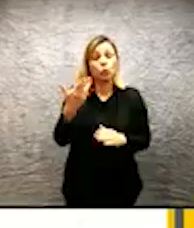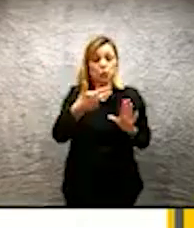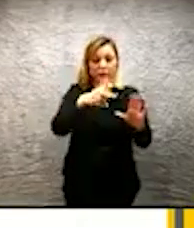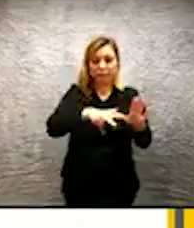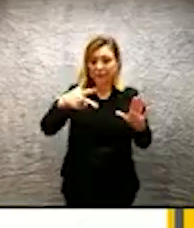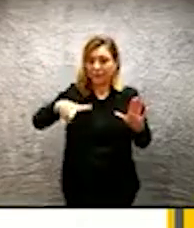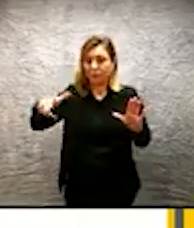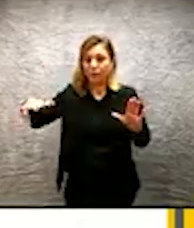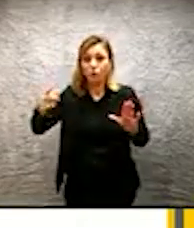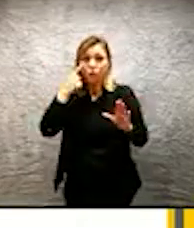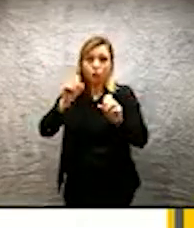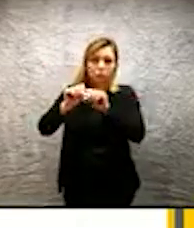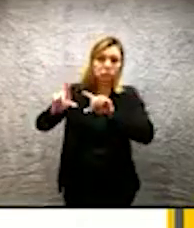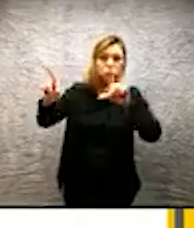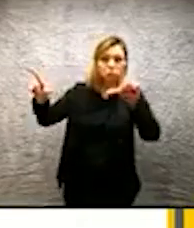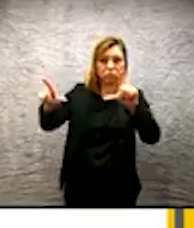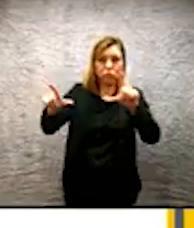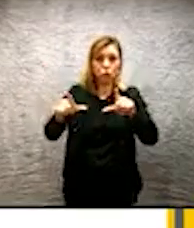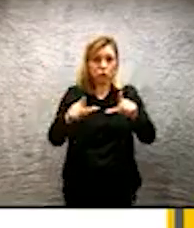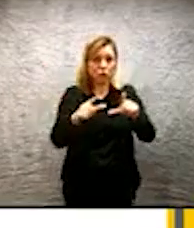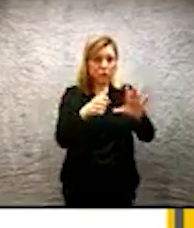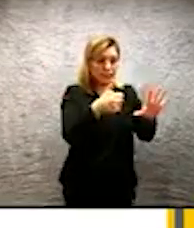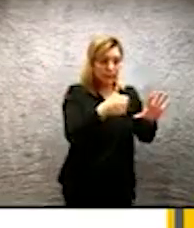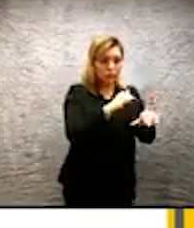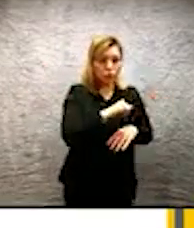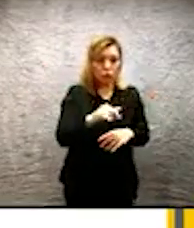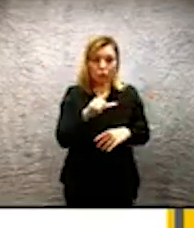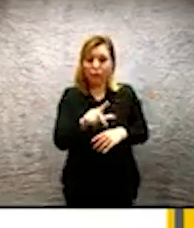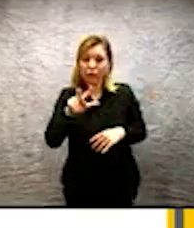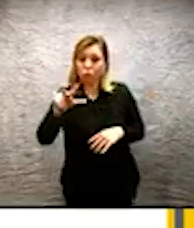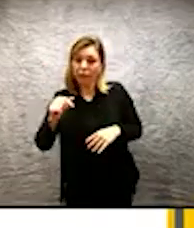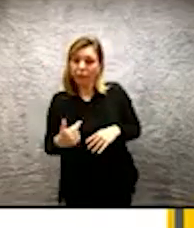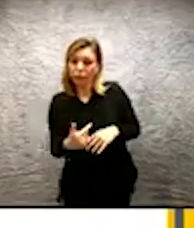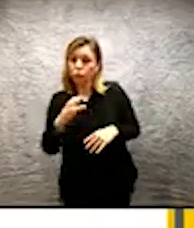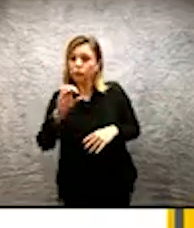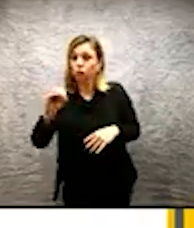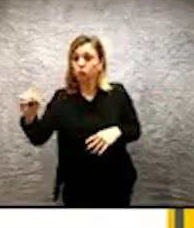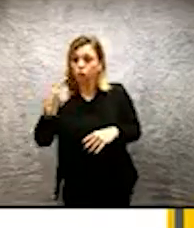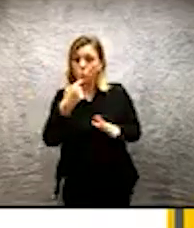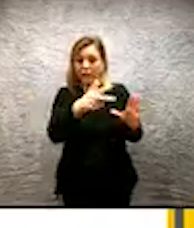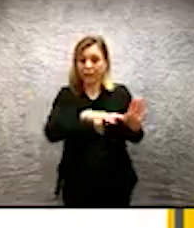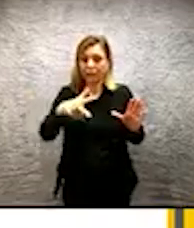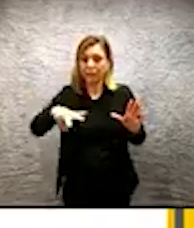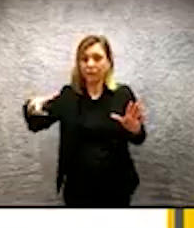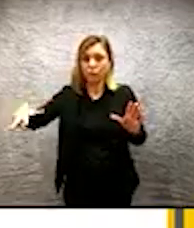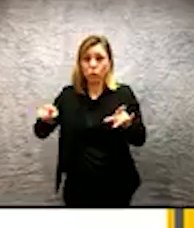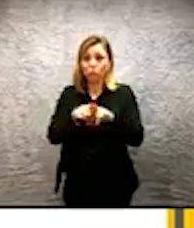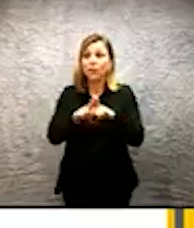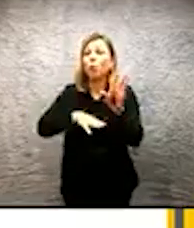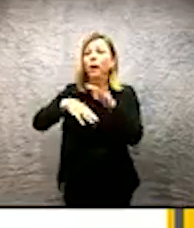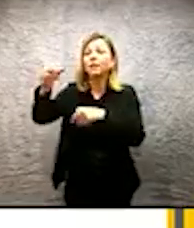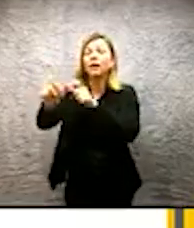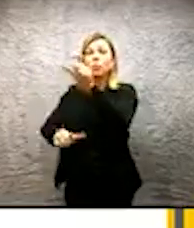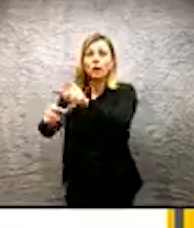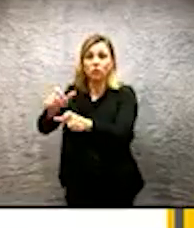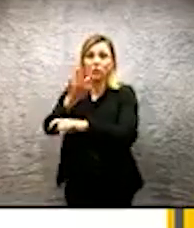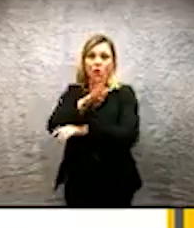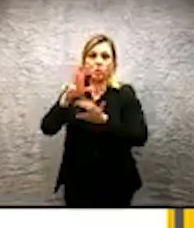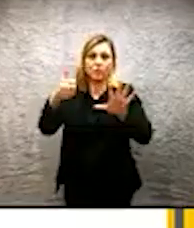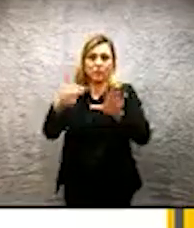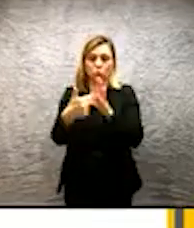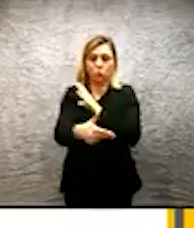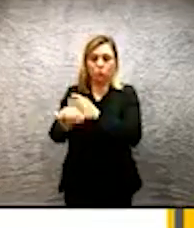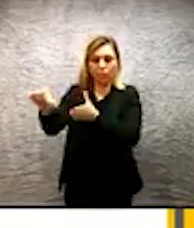donc, ils vont de 6 à 23 euros par trimestre pour les Vambrecitains, avec un tarif extérieur de 46 euros. Il comprend